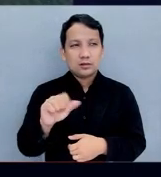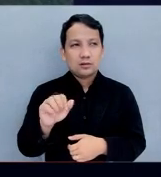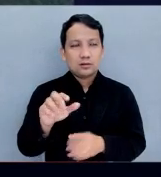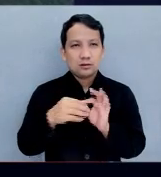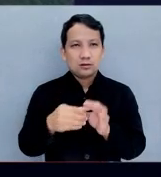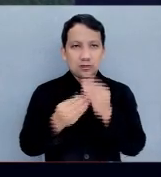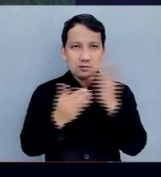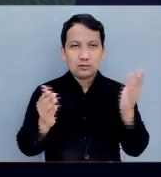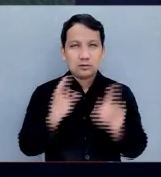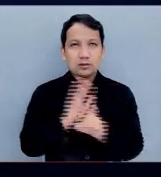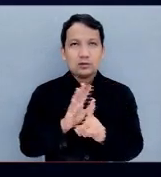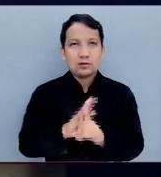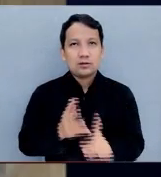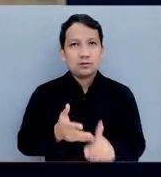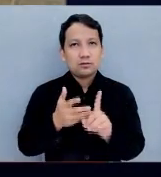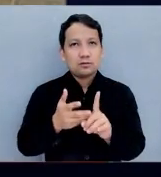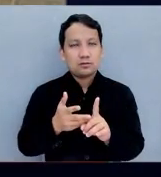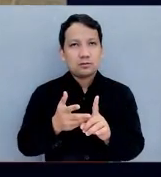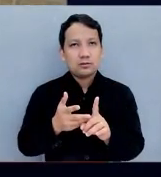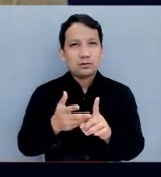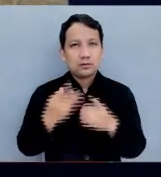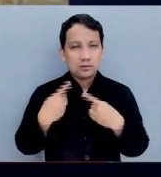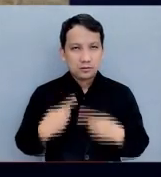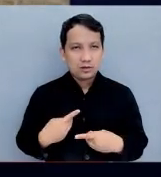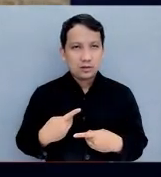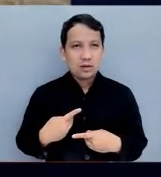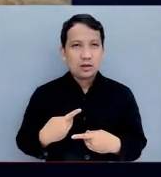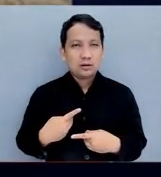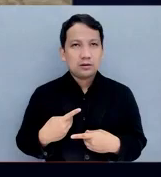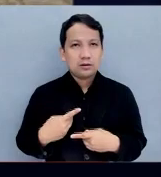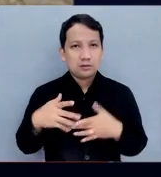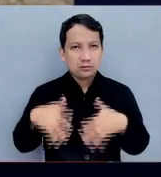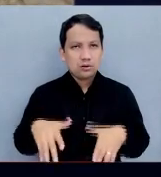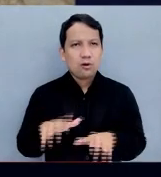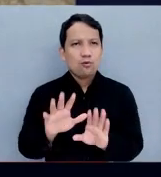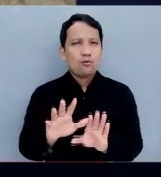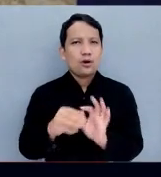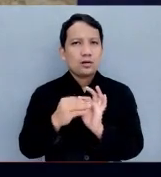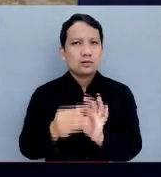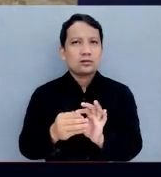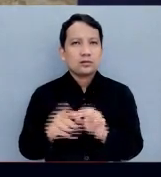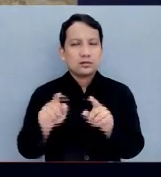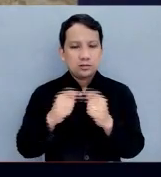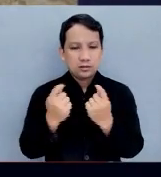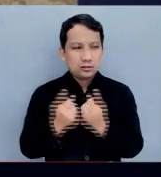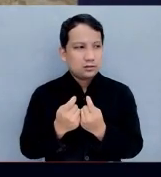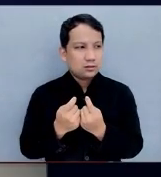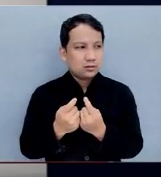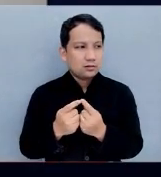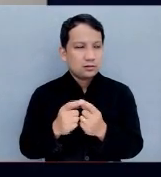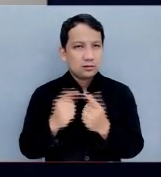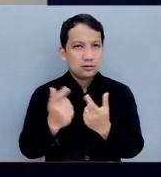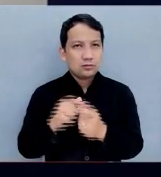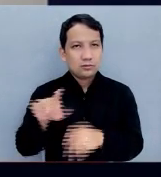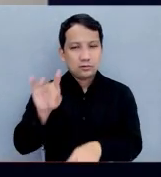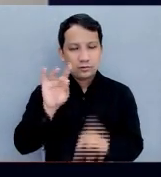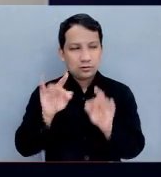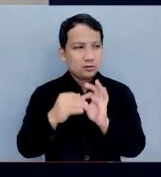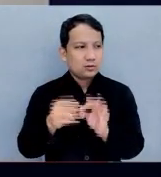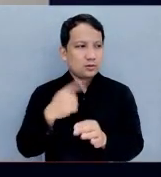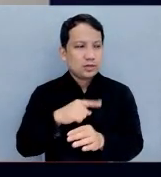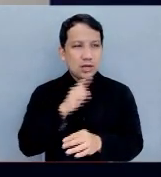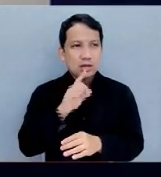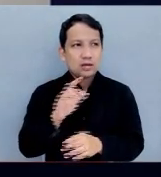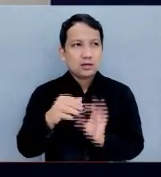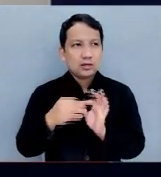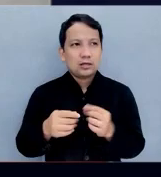isang famous clothing brand. Pero, sabi ni James, mismong ang team ng naturang event ang pumili ng outfit para